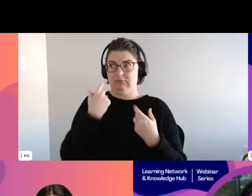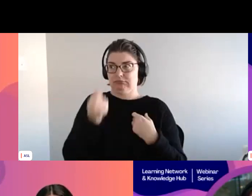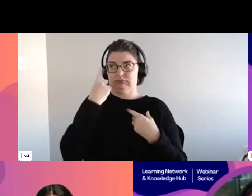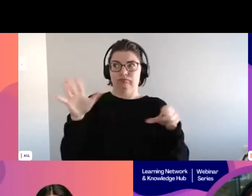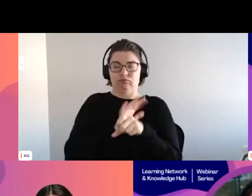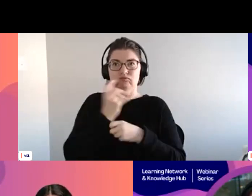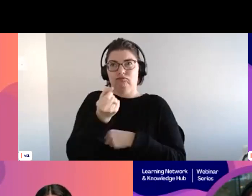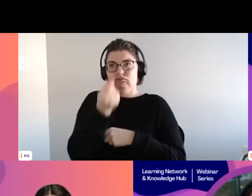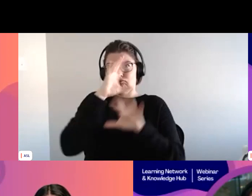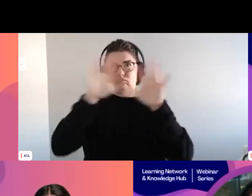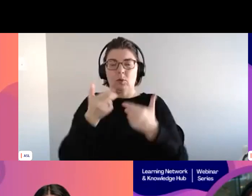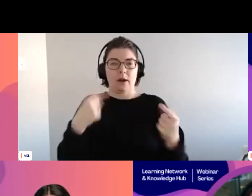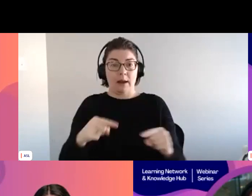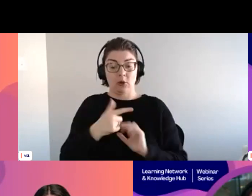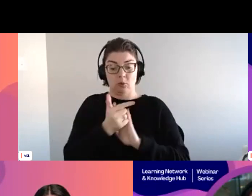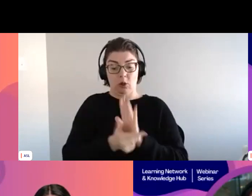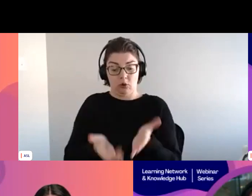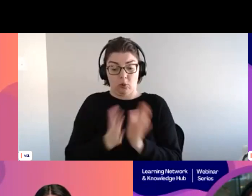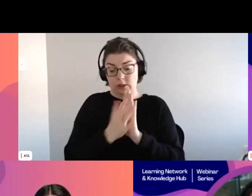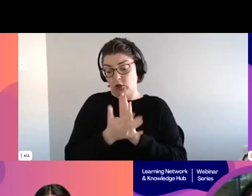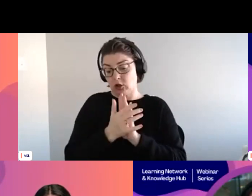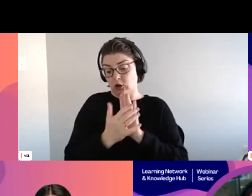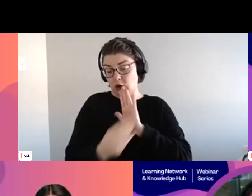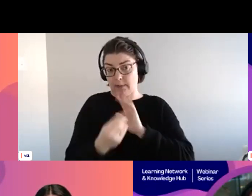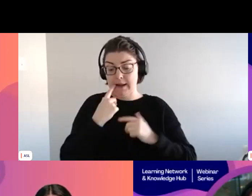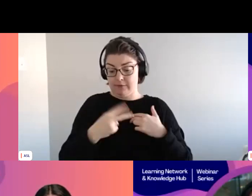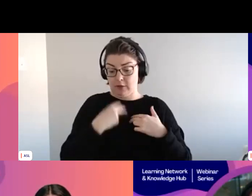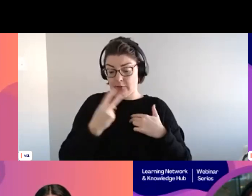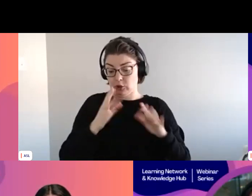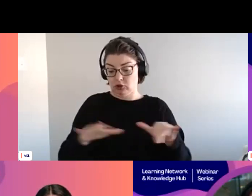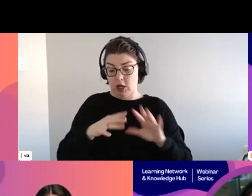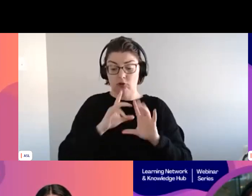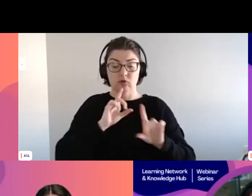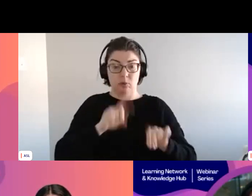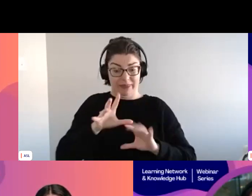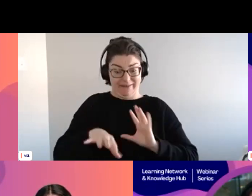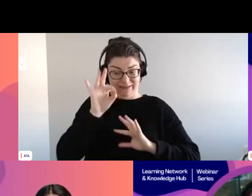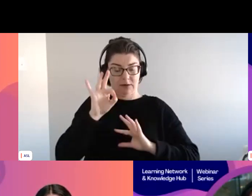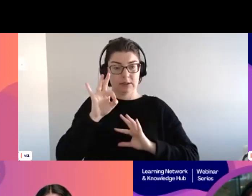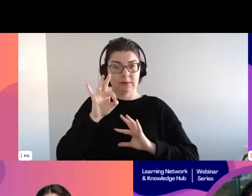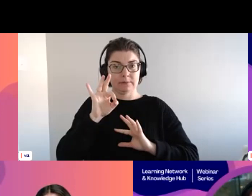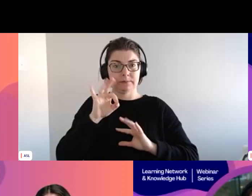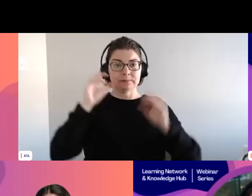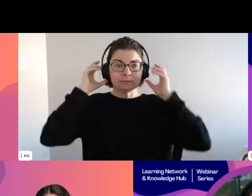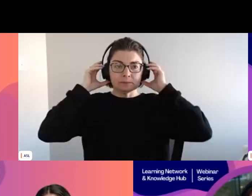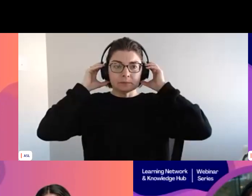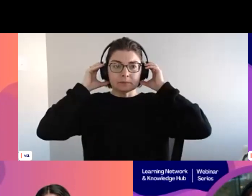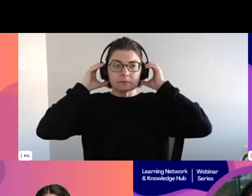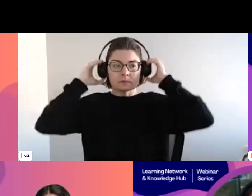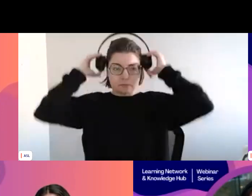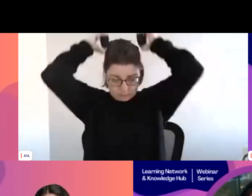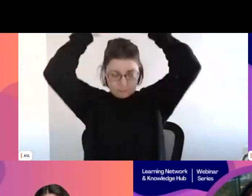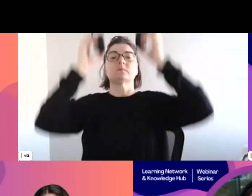David et au document et donc j'ai pu comprendre ce qui se passait et elle a demandé une copie de considérations